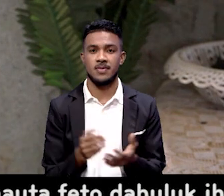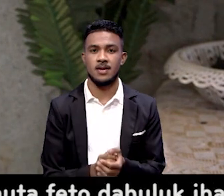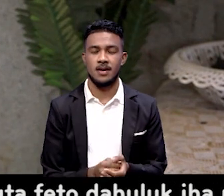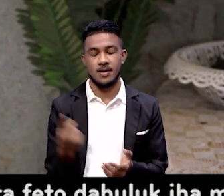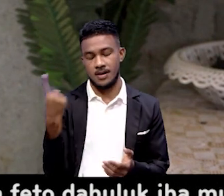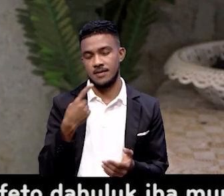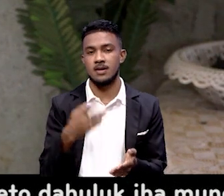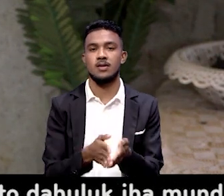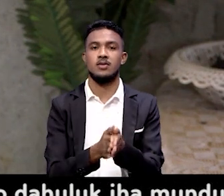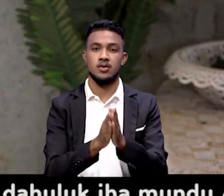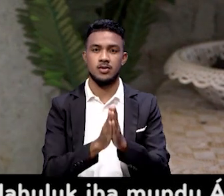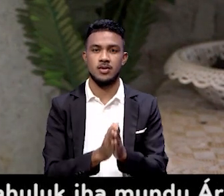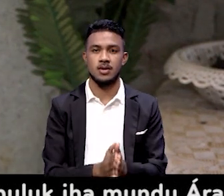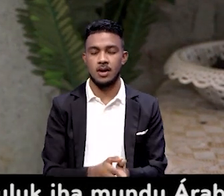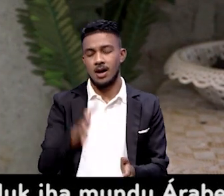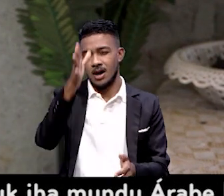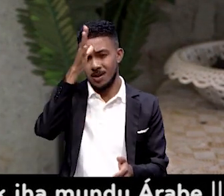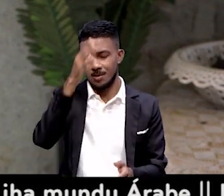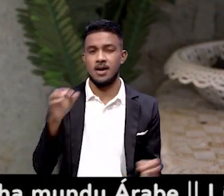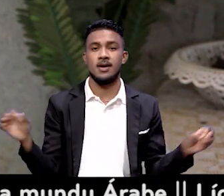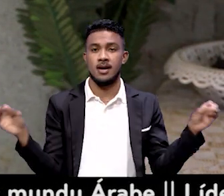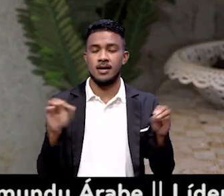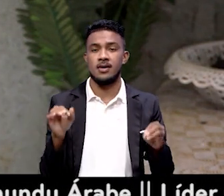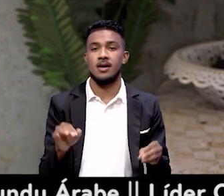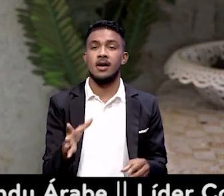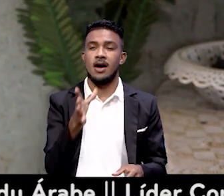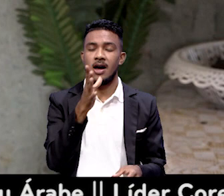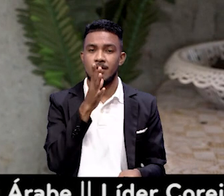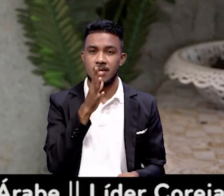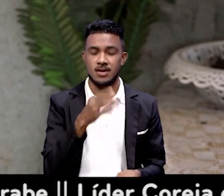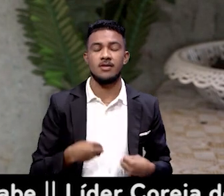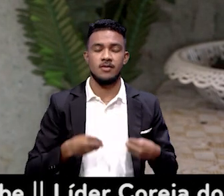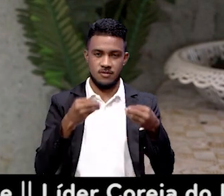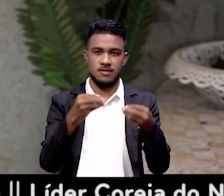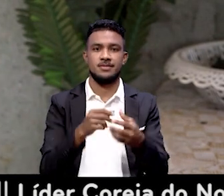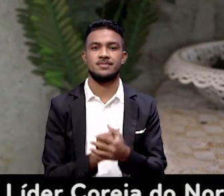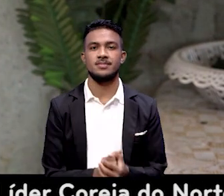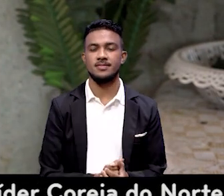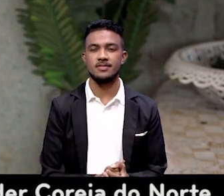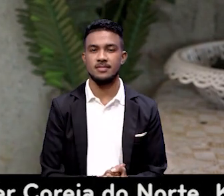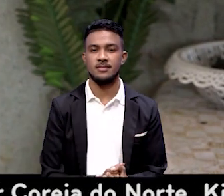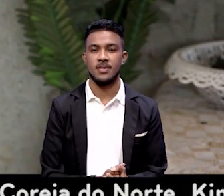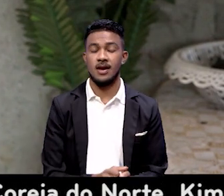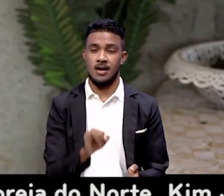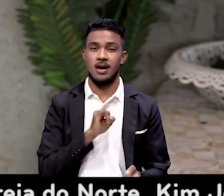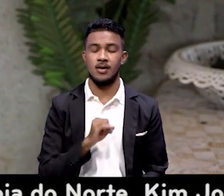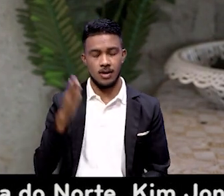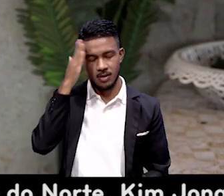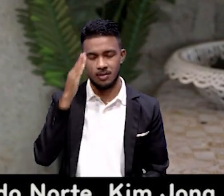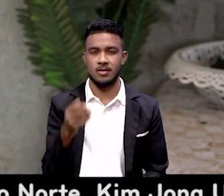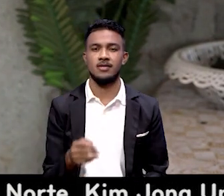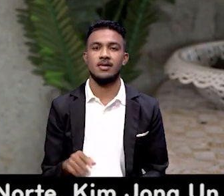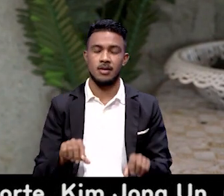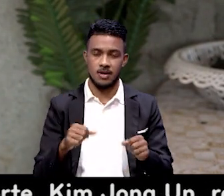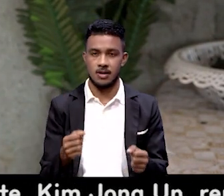Sempre husu dian apa laiha tonane amaiha ne amasifoka. Ini maka awanin lah dia kalau dia nanti